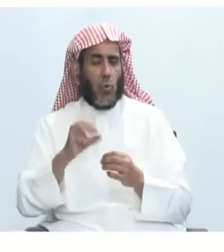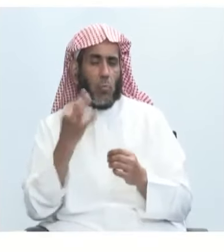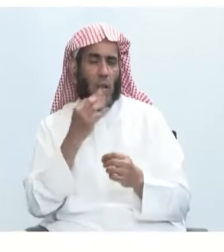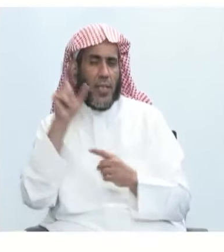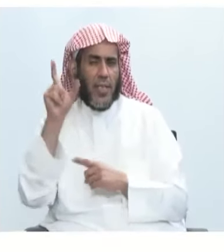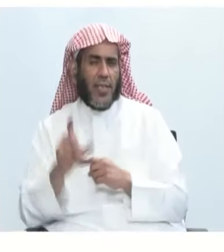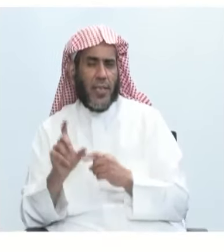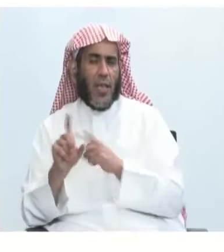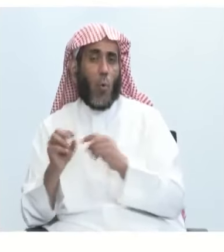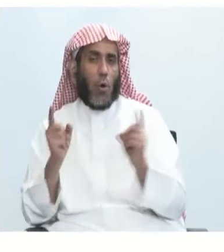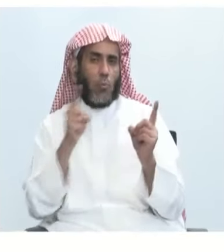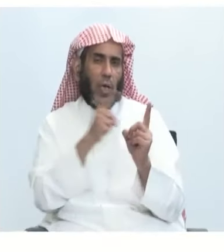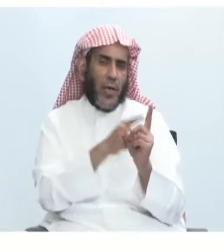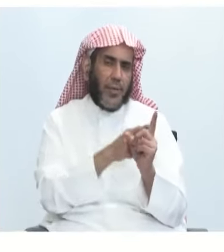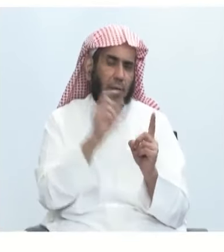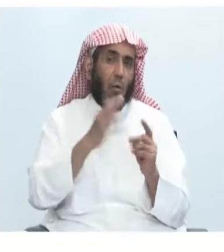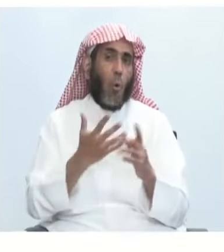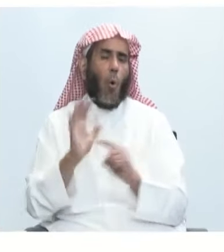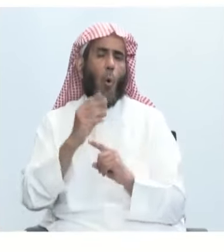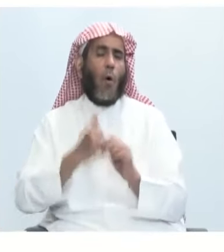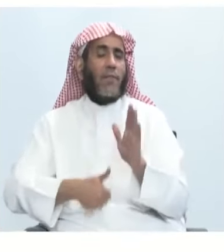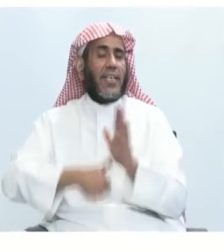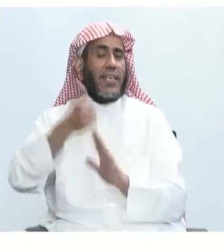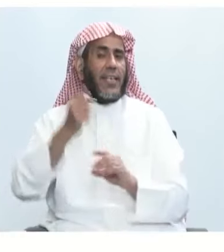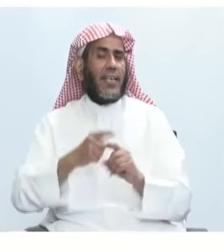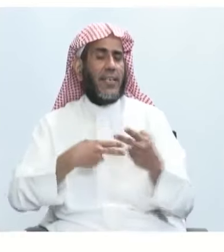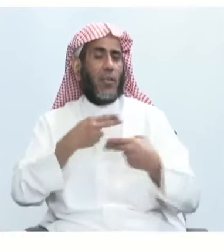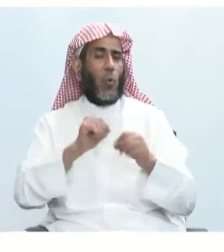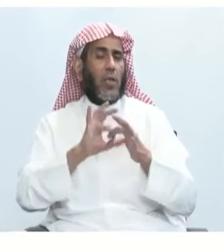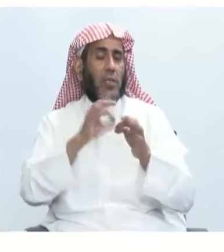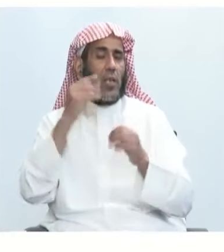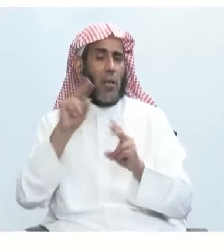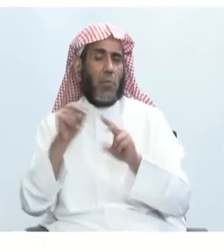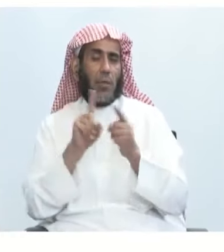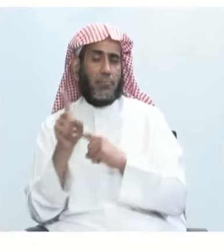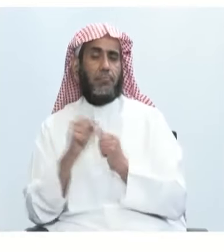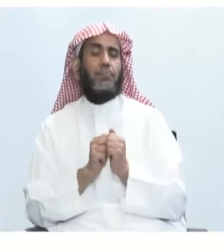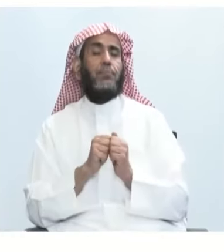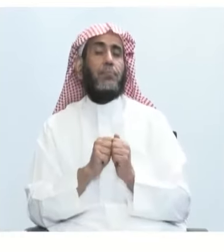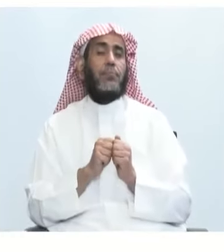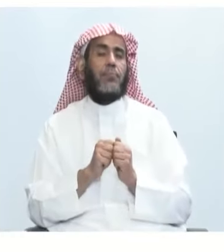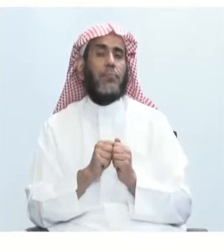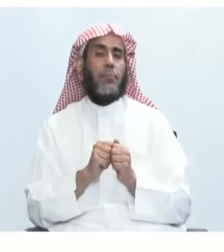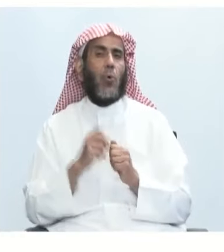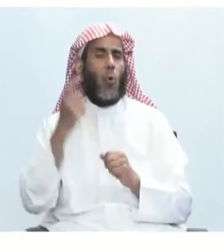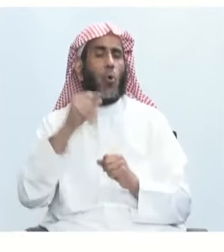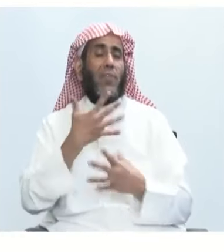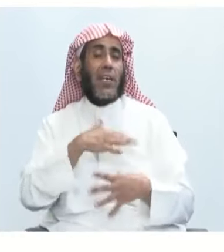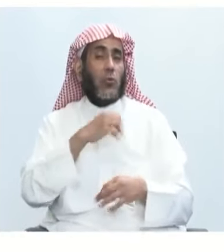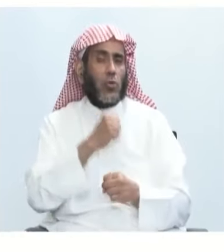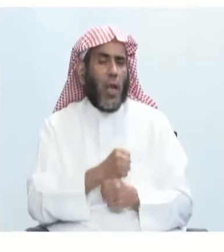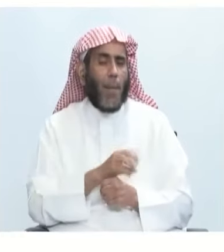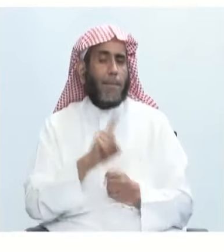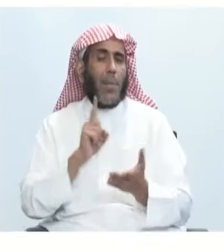المتحدث وشخصيه المتلقي اثرا في نجاح التواصل الاقناعي على غرار مثال ااتي لاحظ هنا عرف الرسول صلى الله عليه